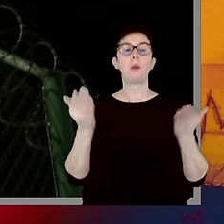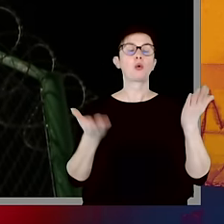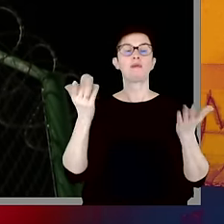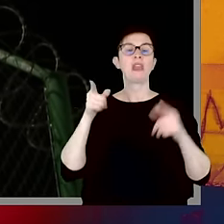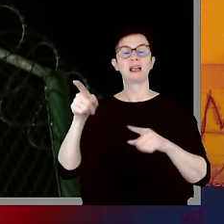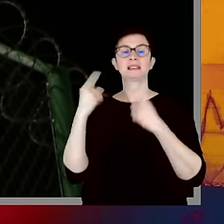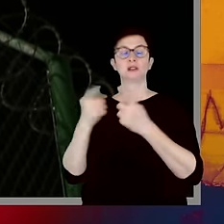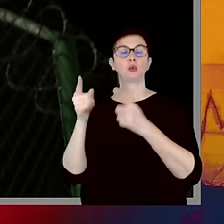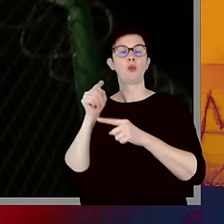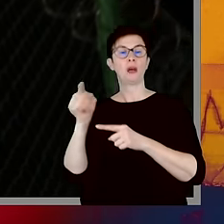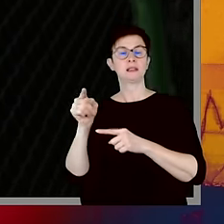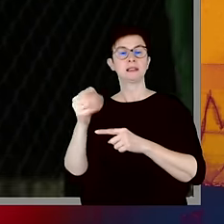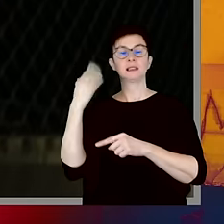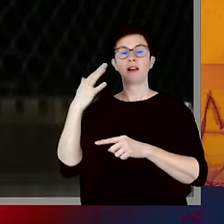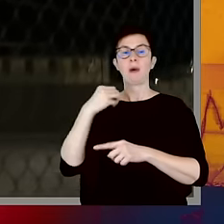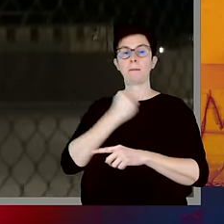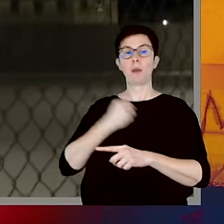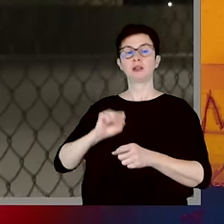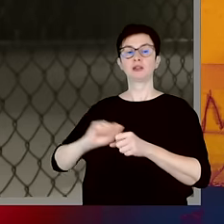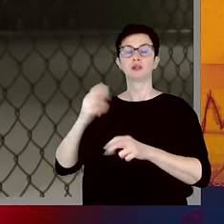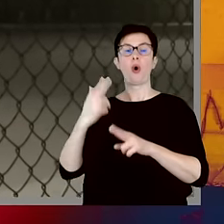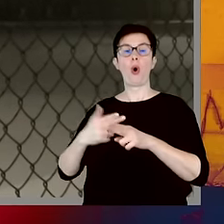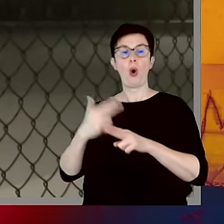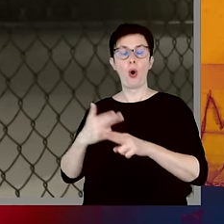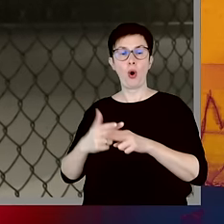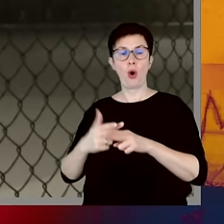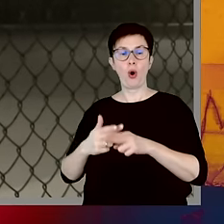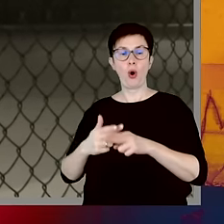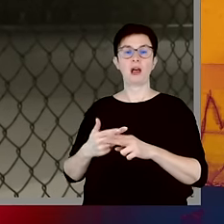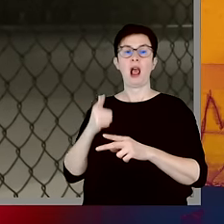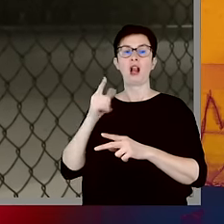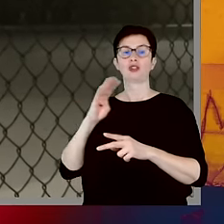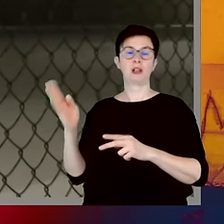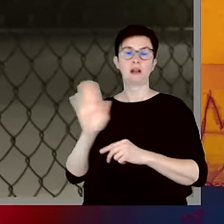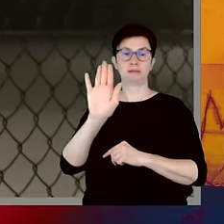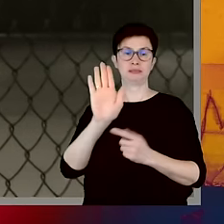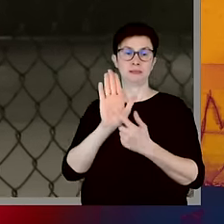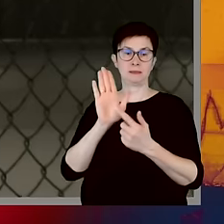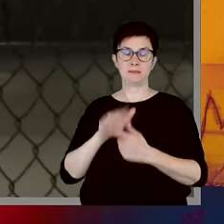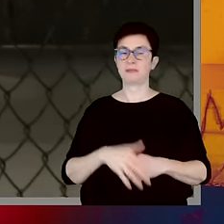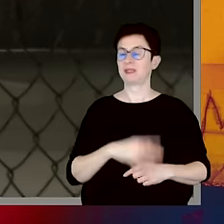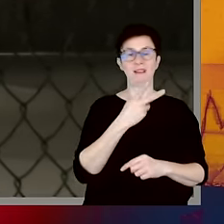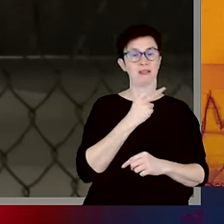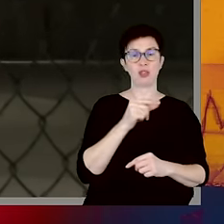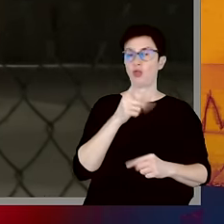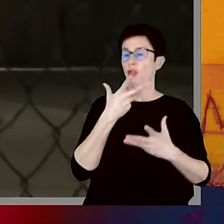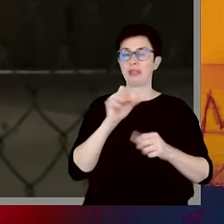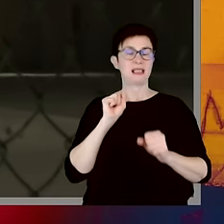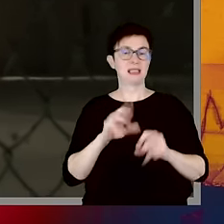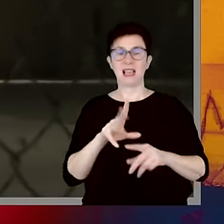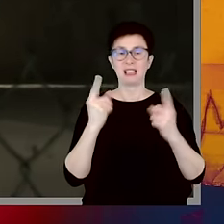kiedy poseł jest chory i przedstawia zwolnienie lekarskie. Nie, to nie jest taka sytuacja. Mówią o tym